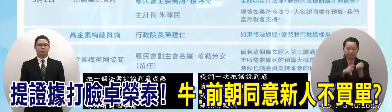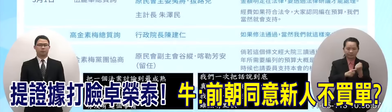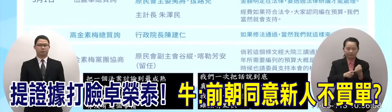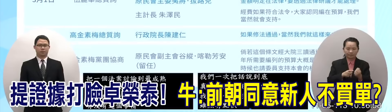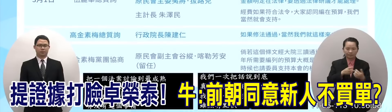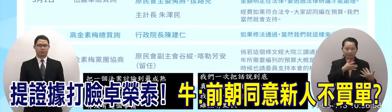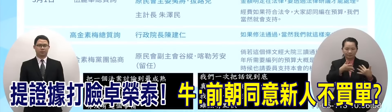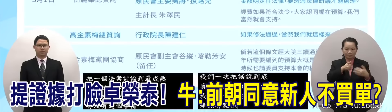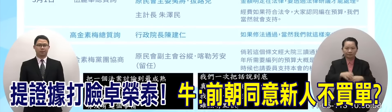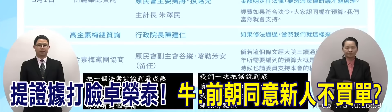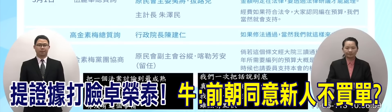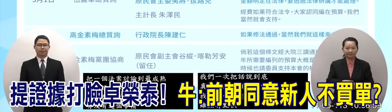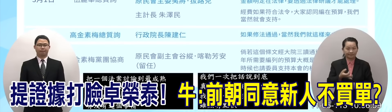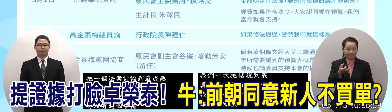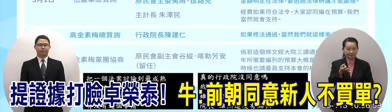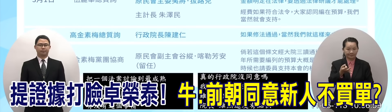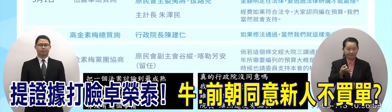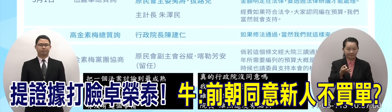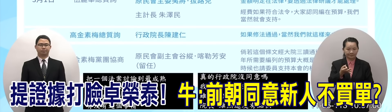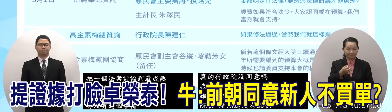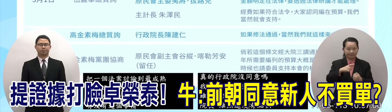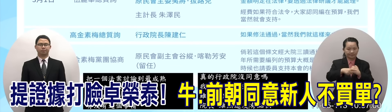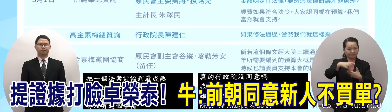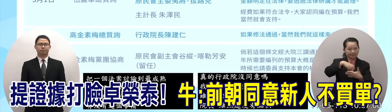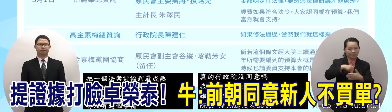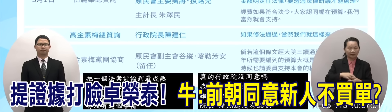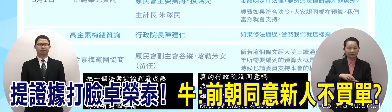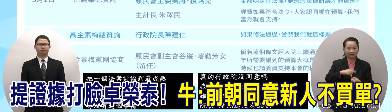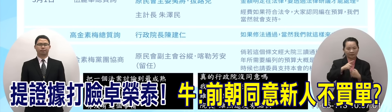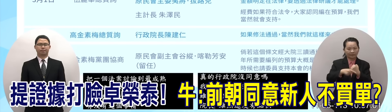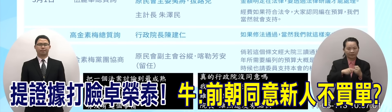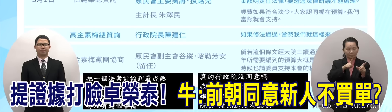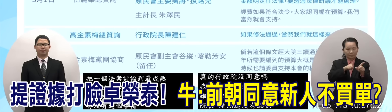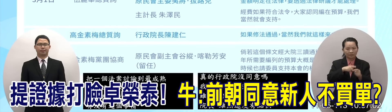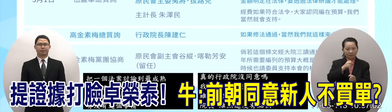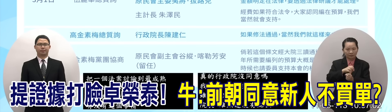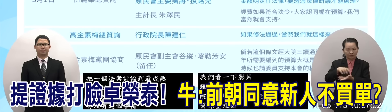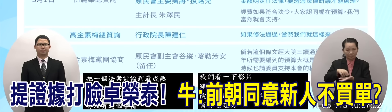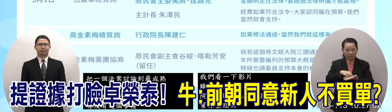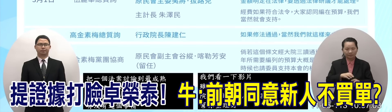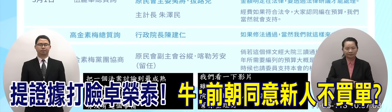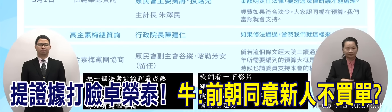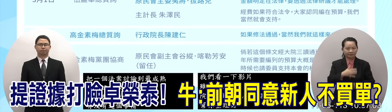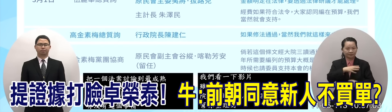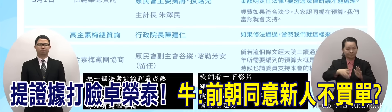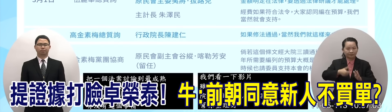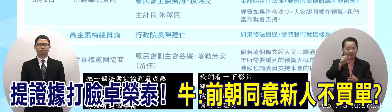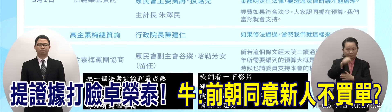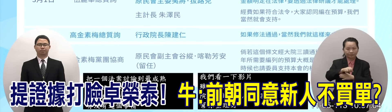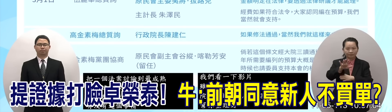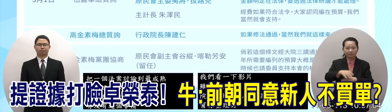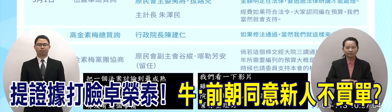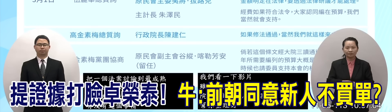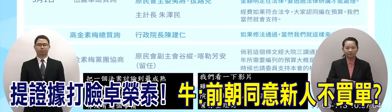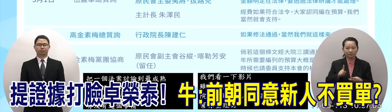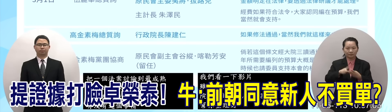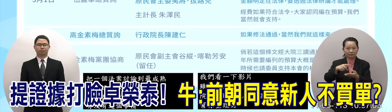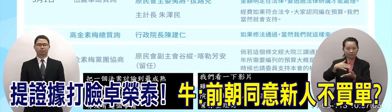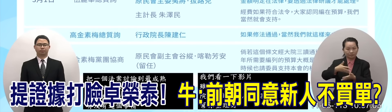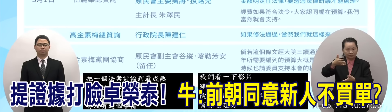就是讲说，金额要明定在法律，透过法律的研议来办理。而是行政院长当初的陈建仁院长是同意的。这个主计长